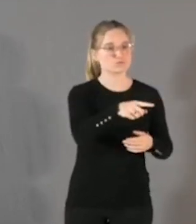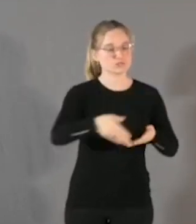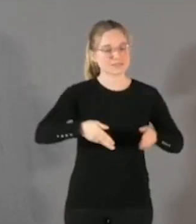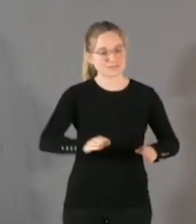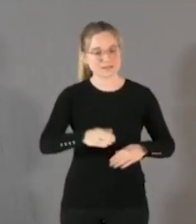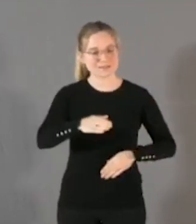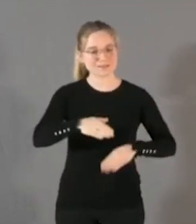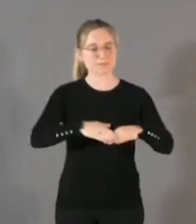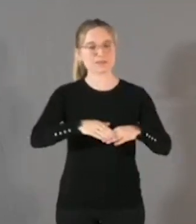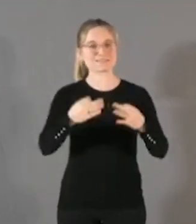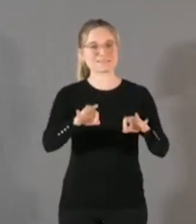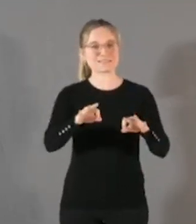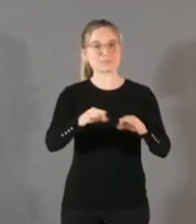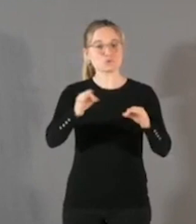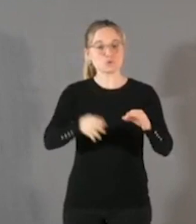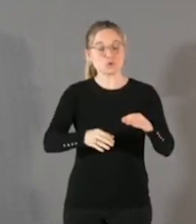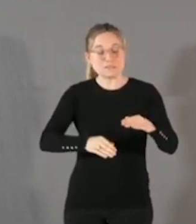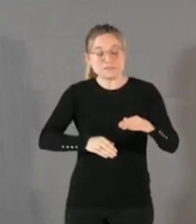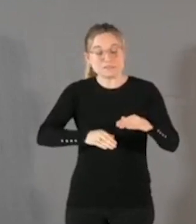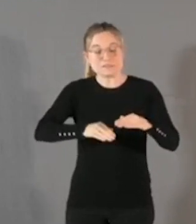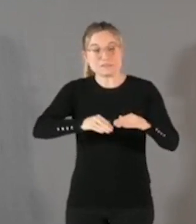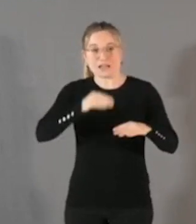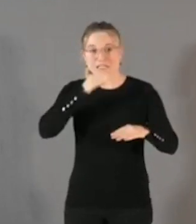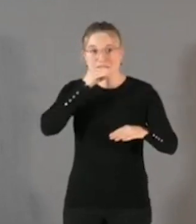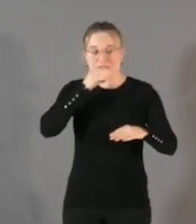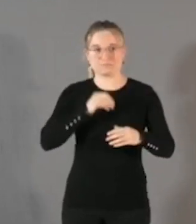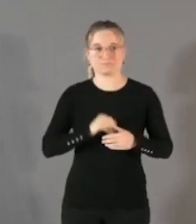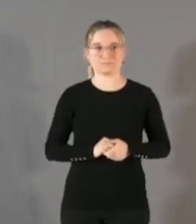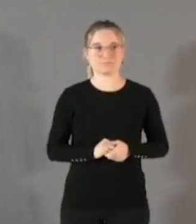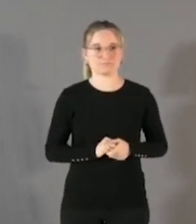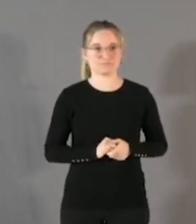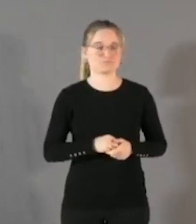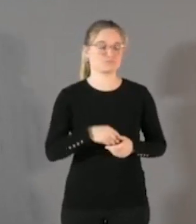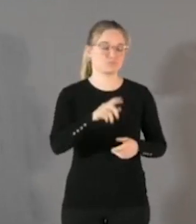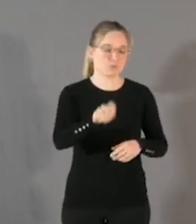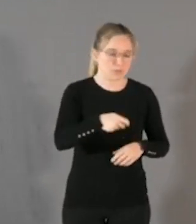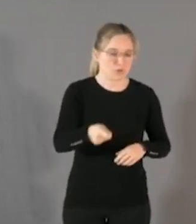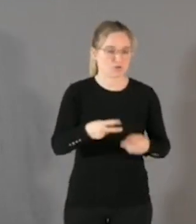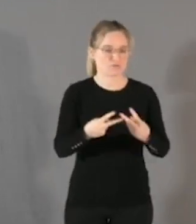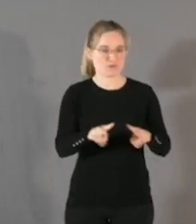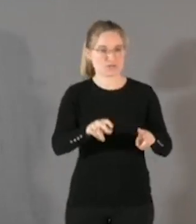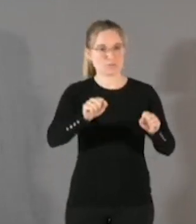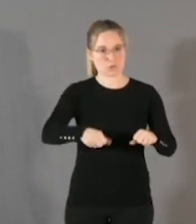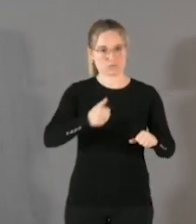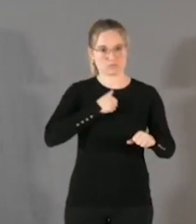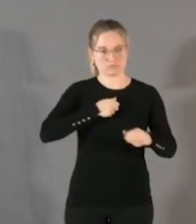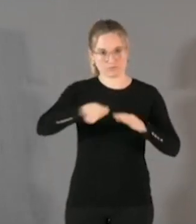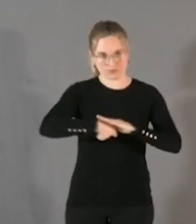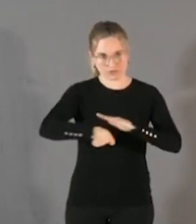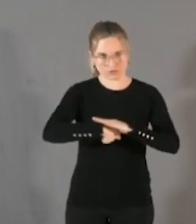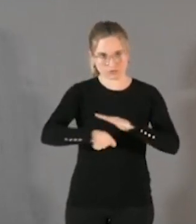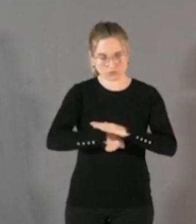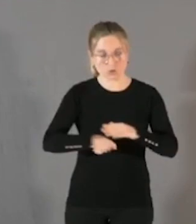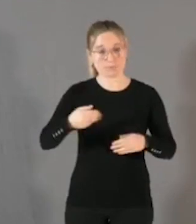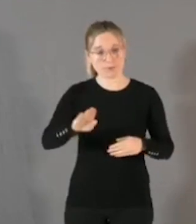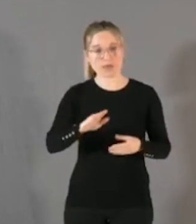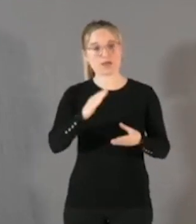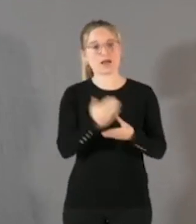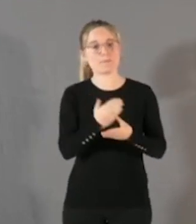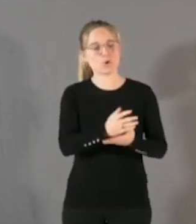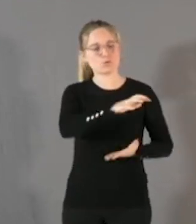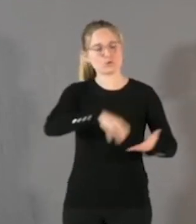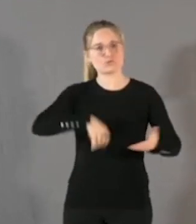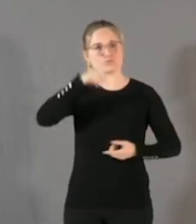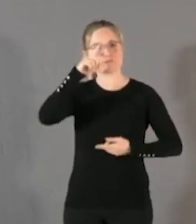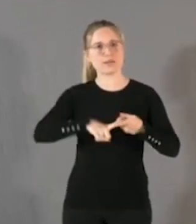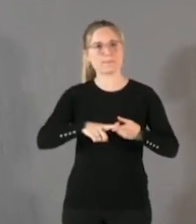d'épargne brute permet de connaître la capacité de la ville à s'autofinancer. Dans le fameux document du compte-rendu d'audit des finances en 2021,